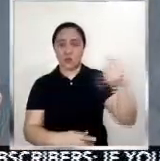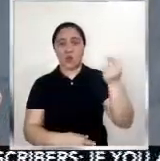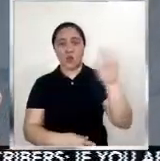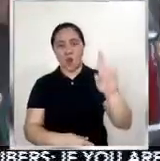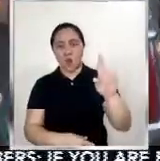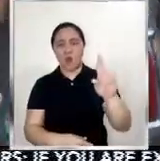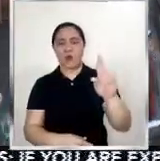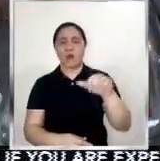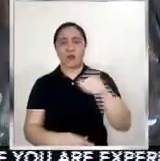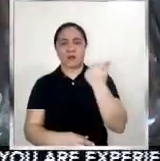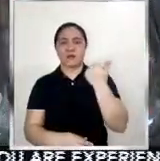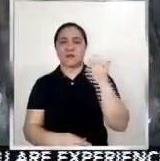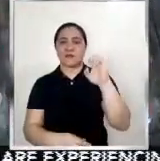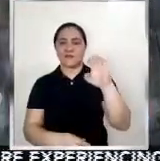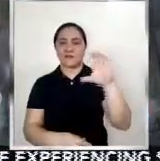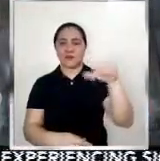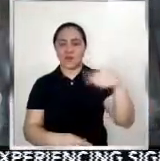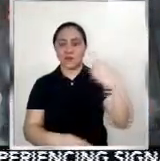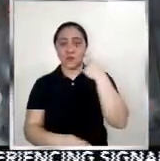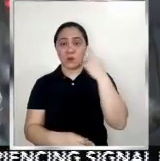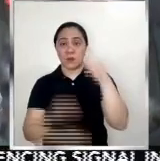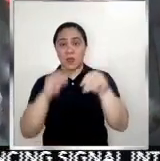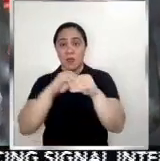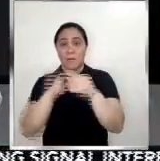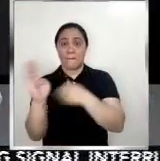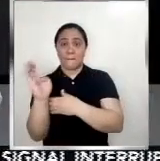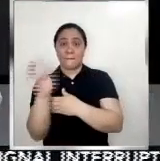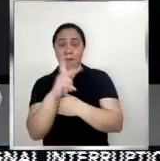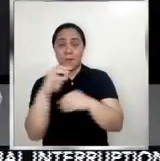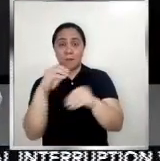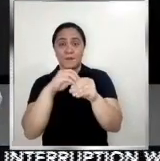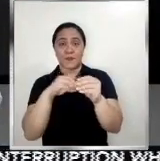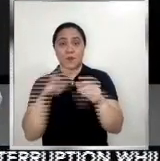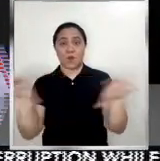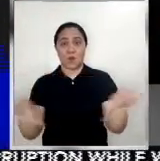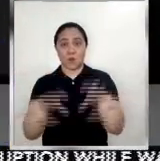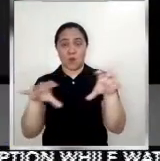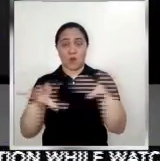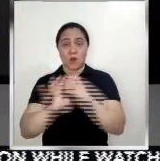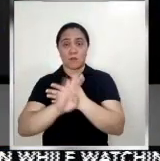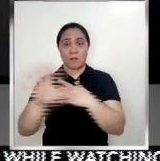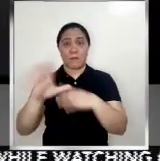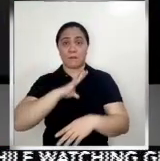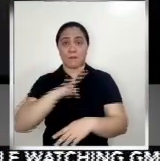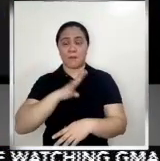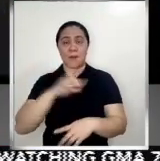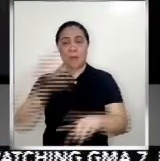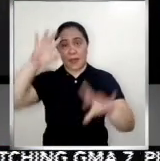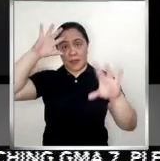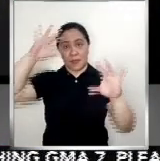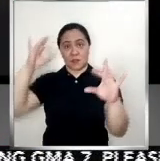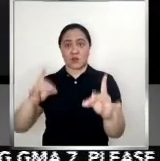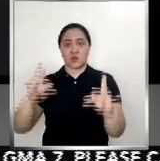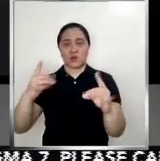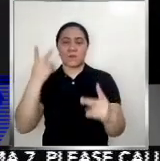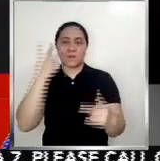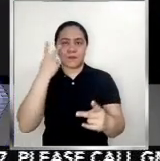para makabalik na sa trabaho ang mas maraming manggagawa. Meron na po siyang desisyon na mas bubuksan natin ang ating